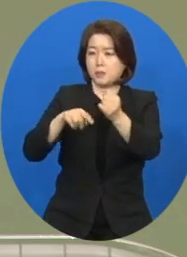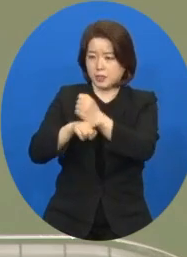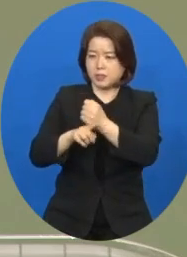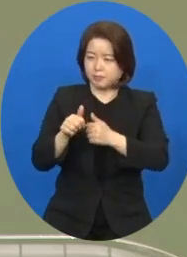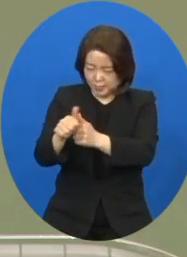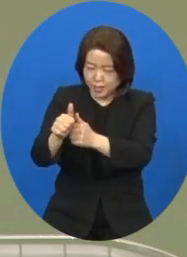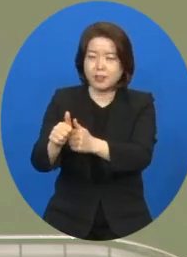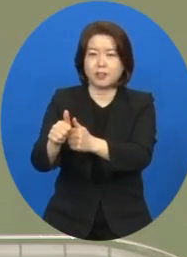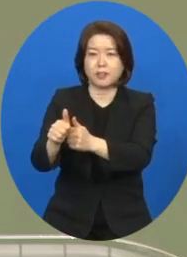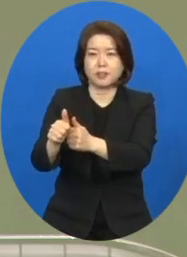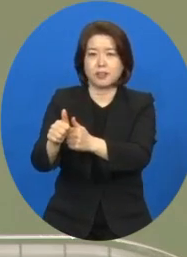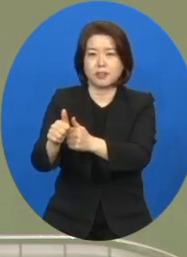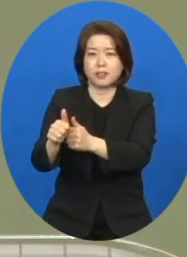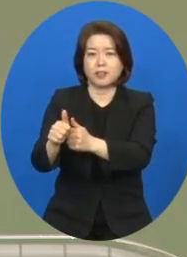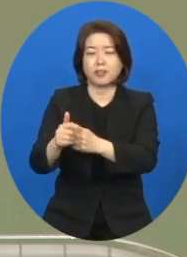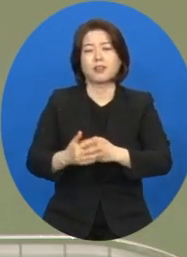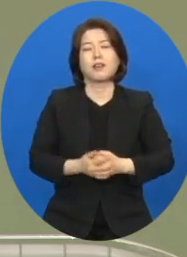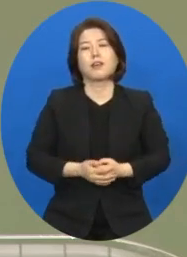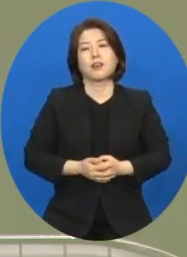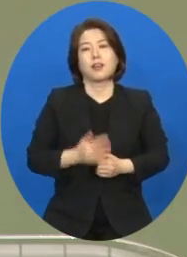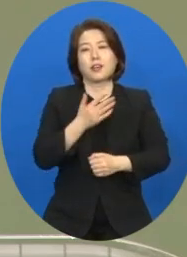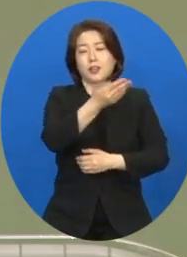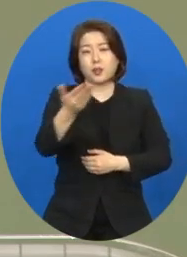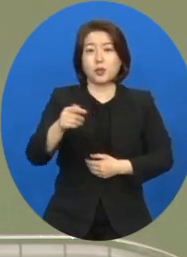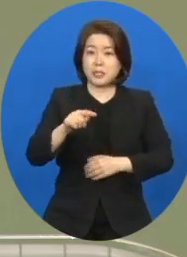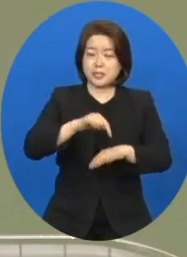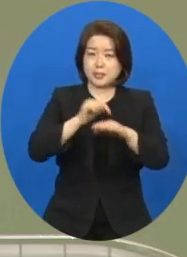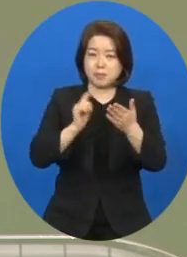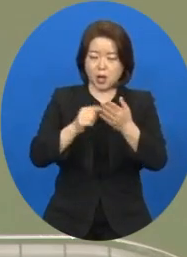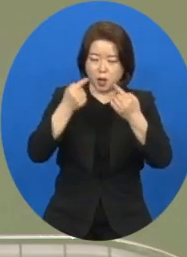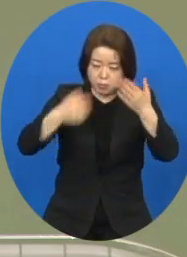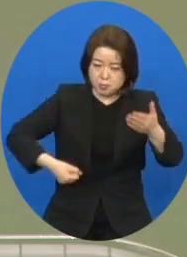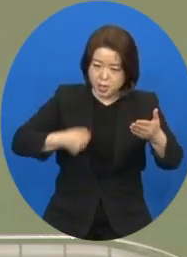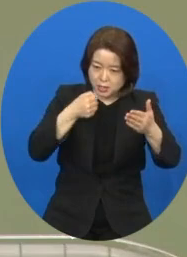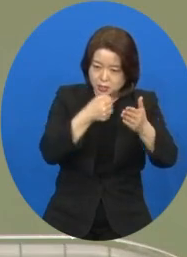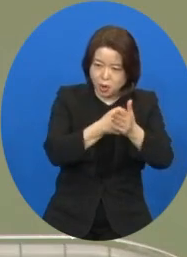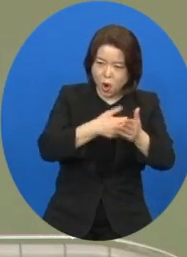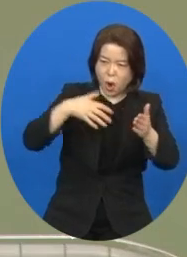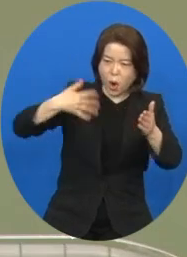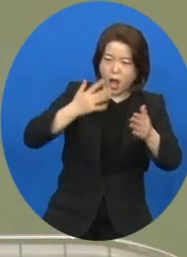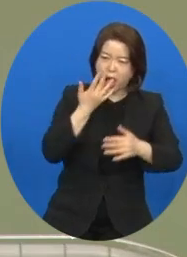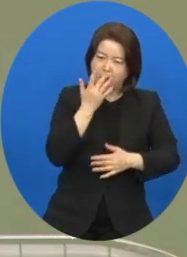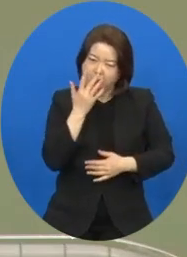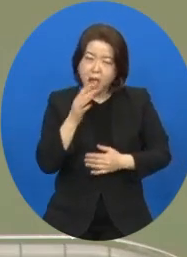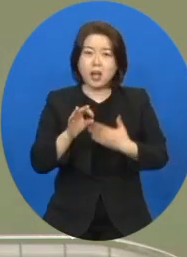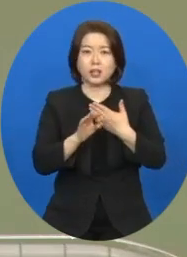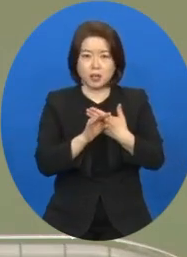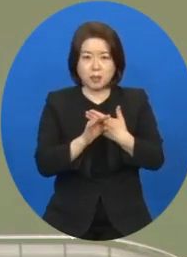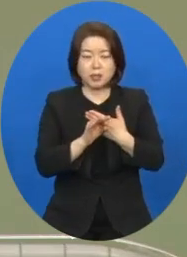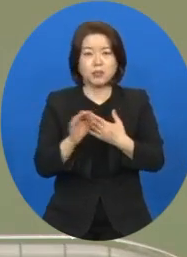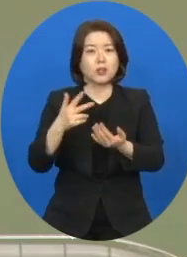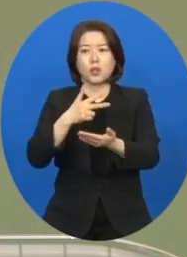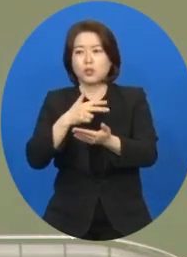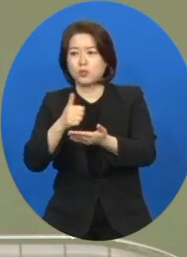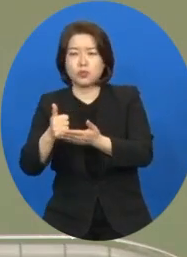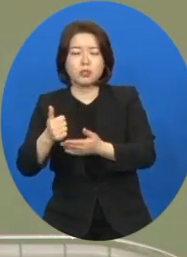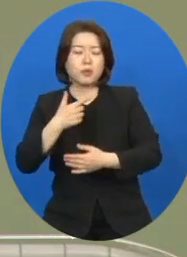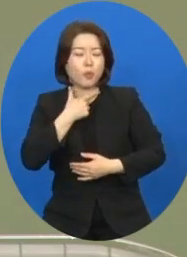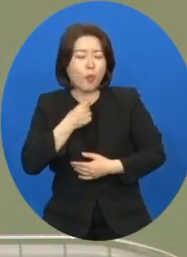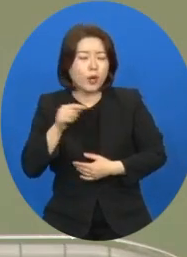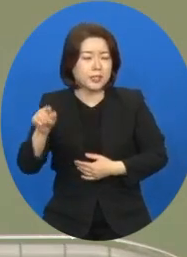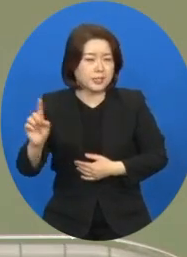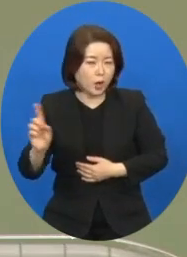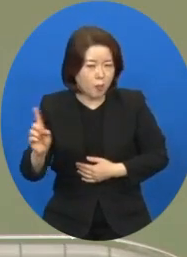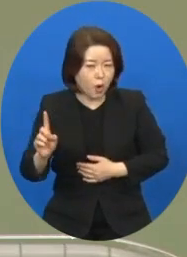따라가야지. 여러분이 그 마음 분명하게 정해져 있지 않는다면 그러면 주님이 뭘 원하시는지